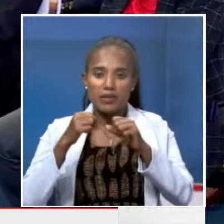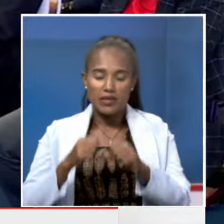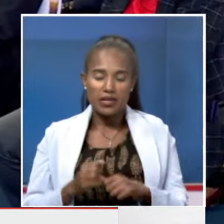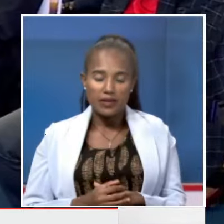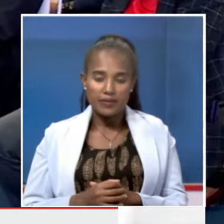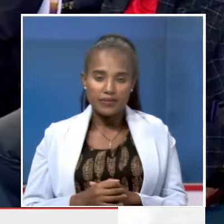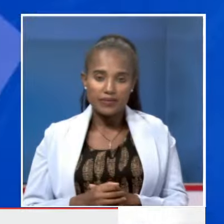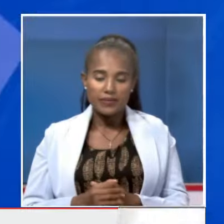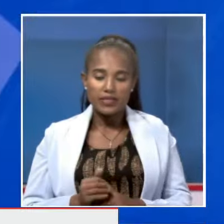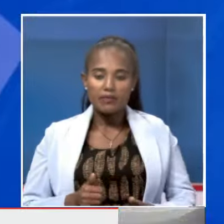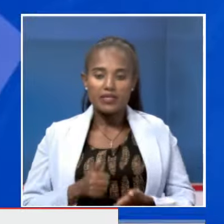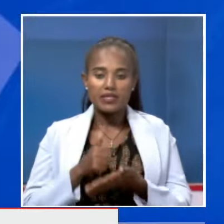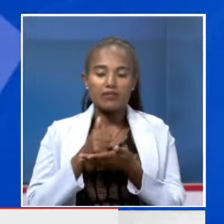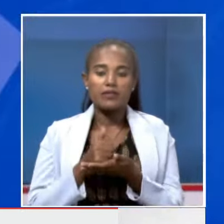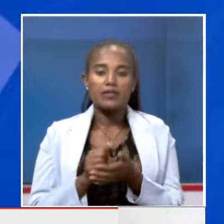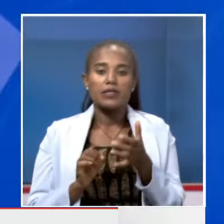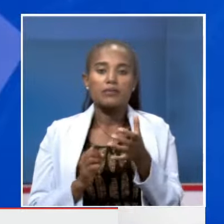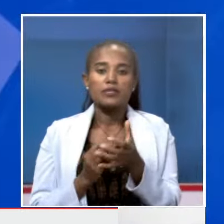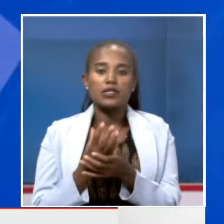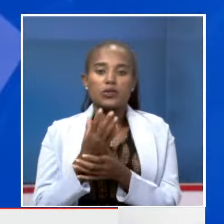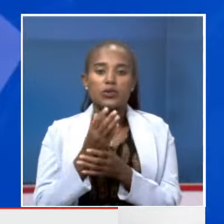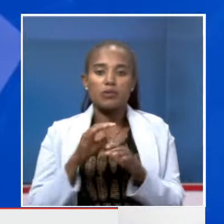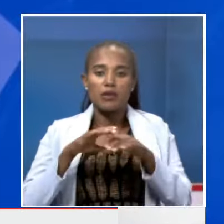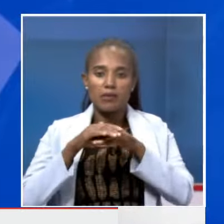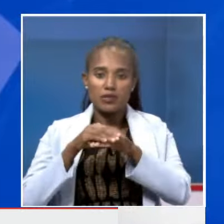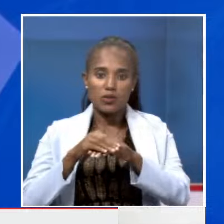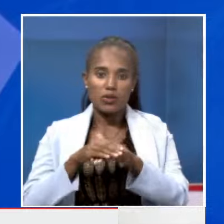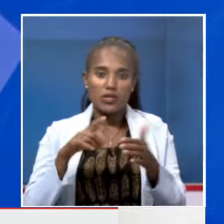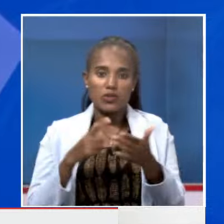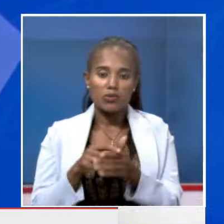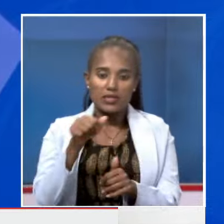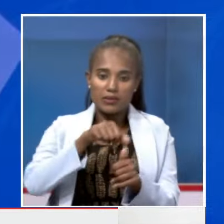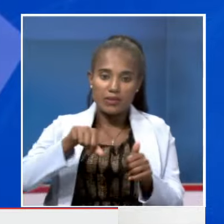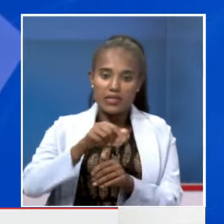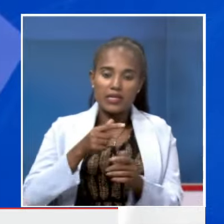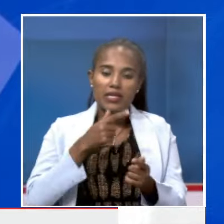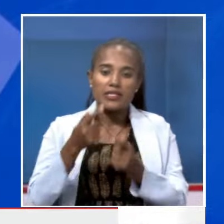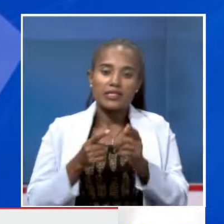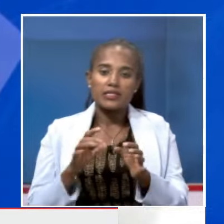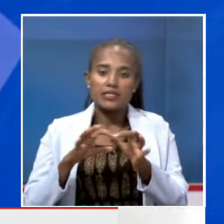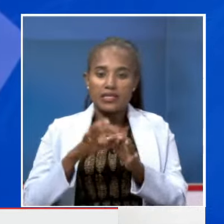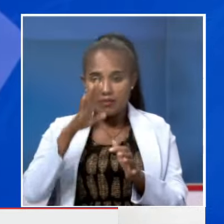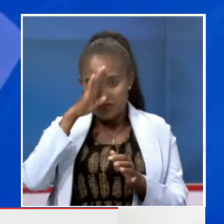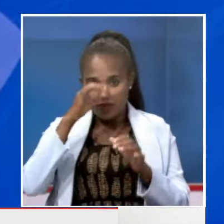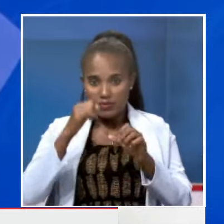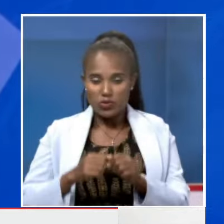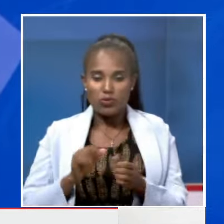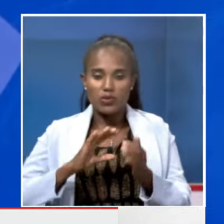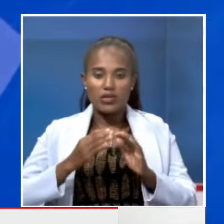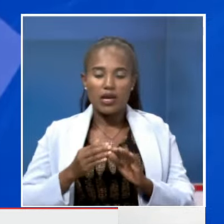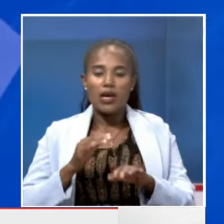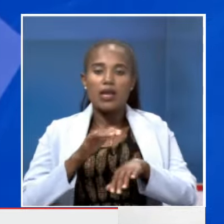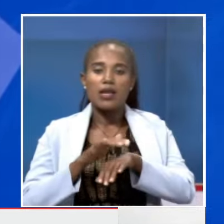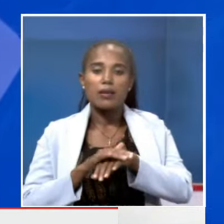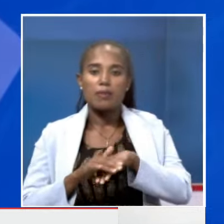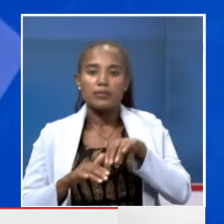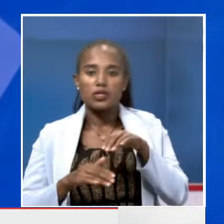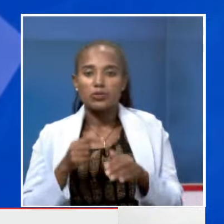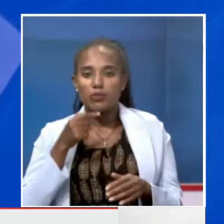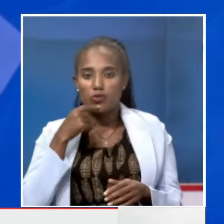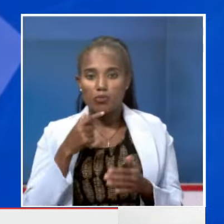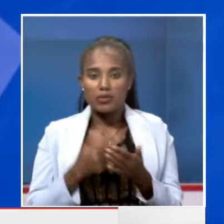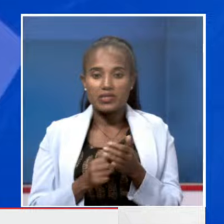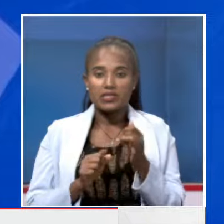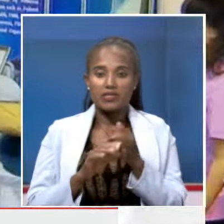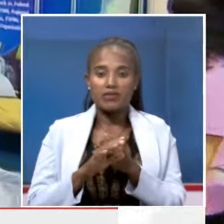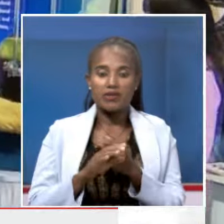ለማጠናከር፣ ለመደገፍ፣ ምርታቸውንም ለማስተዋወቅ እንዲሁም እርስ በርስ የንግድ ትስስር ለመፍጠር የሚችሉበት ሁኔታ ለማመቻቸት ብሎም በዚህ